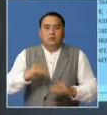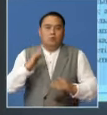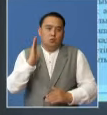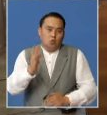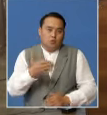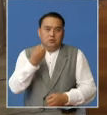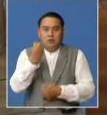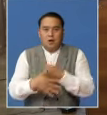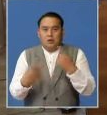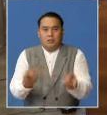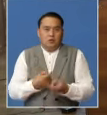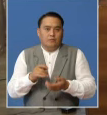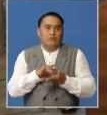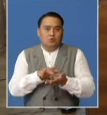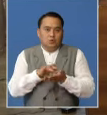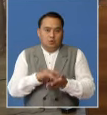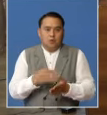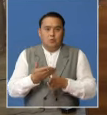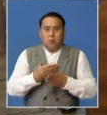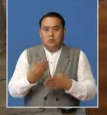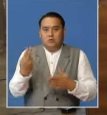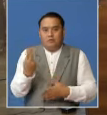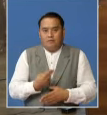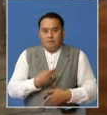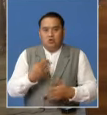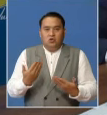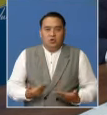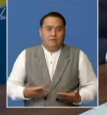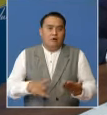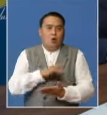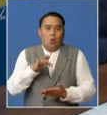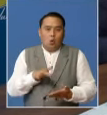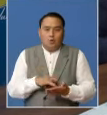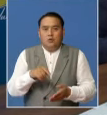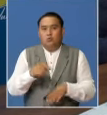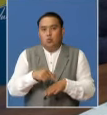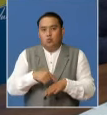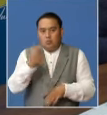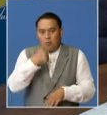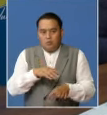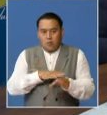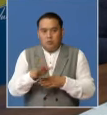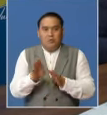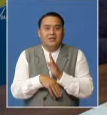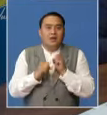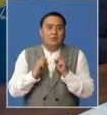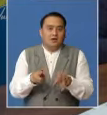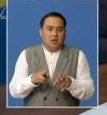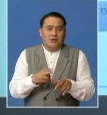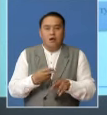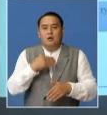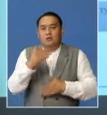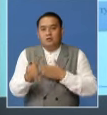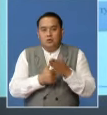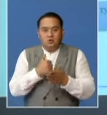станет центром притяжения туристов, а благодаря цифровизации жители и гости должны чувствовать себя в полной безопасности. Для